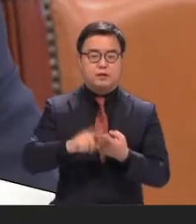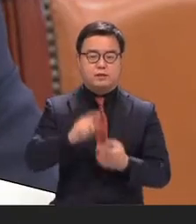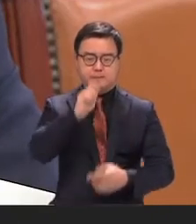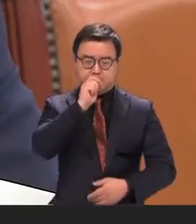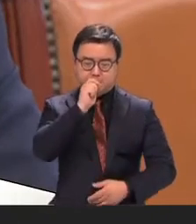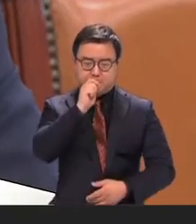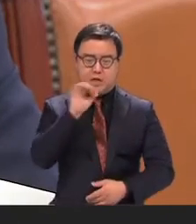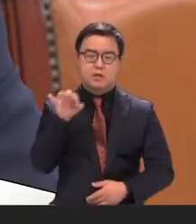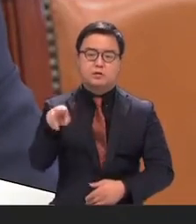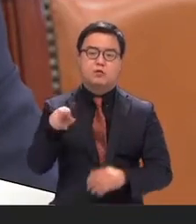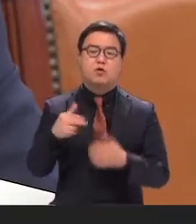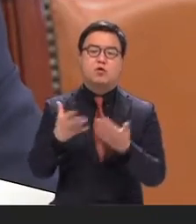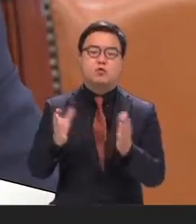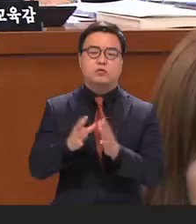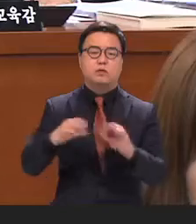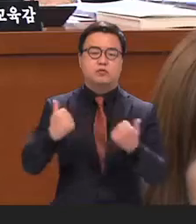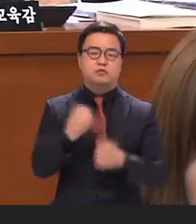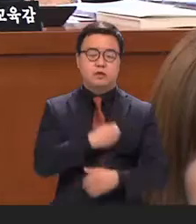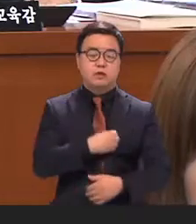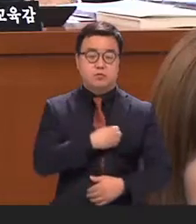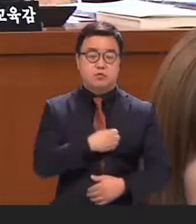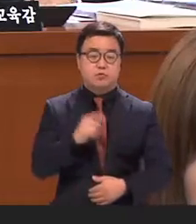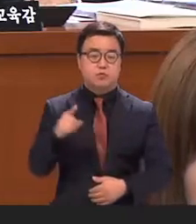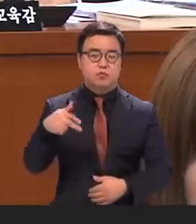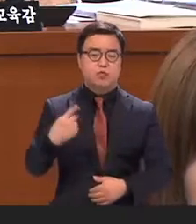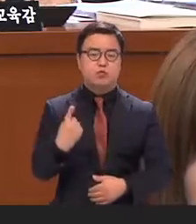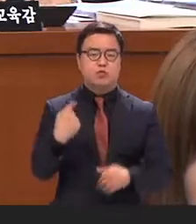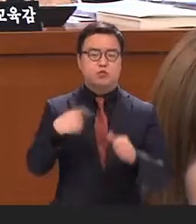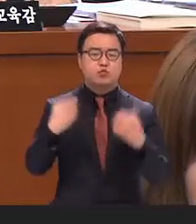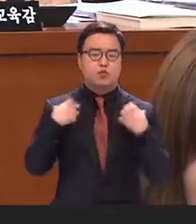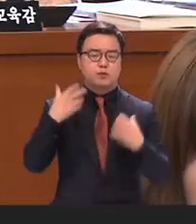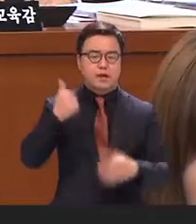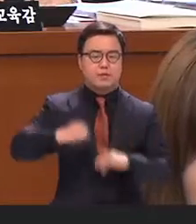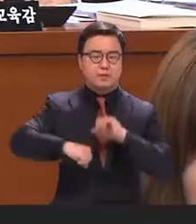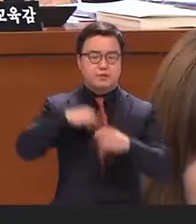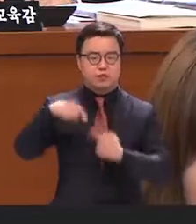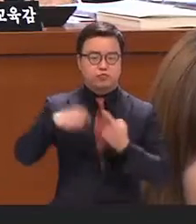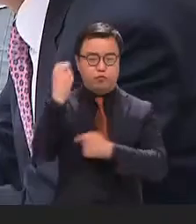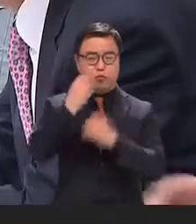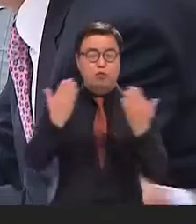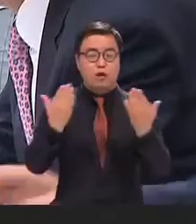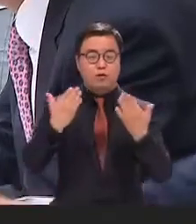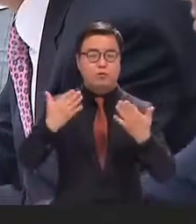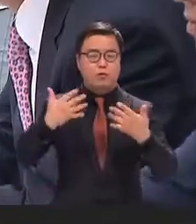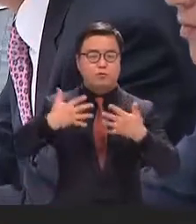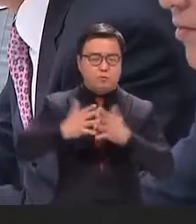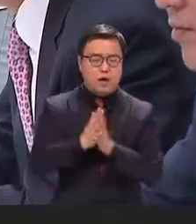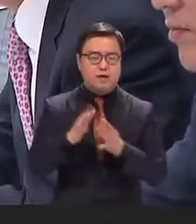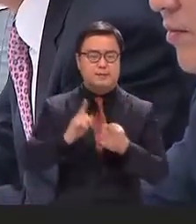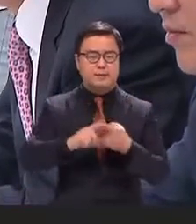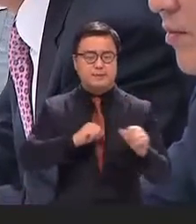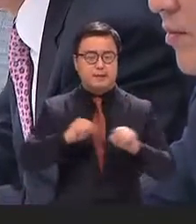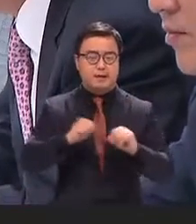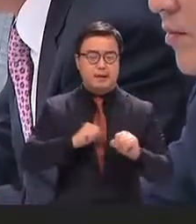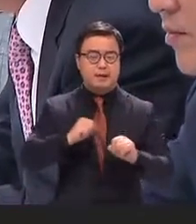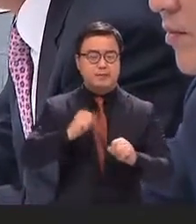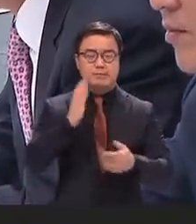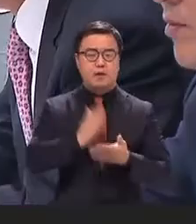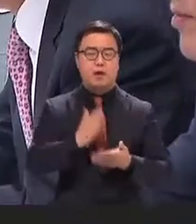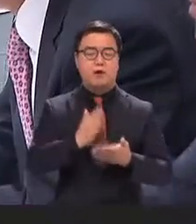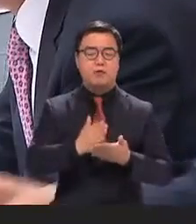의원들은 조희연 교육감이 자사고 죽이기에만 매진하기보다는 다양한 교육 수요를 위해 자사고 살리기에 나서야